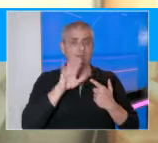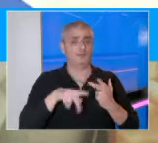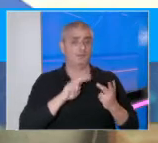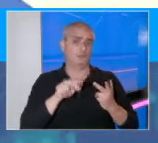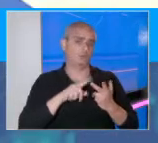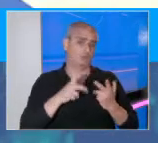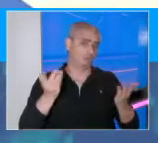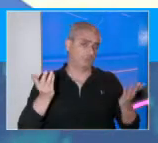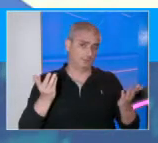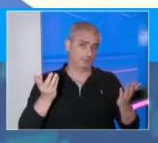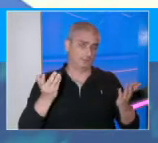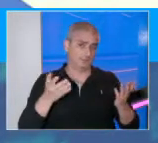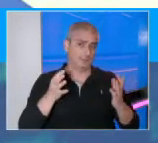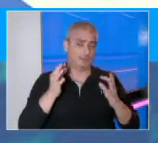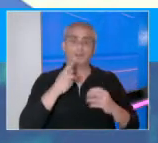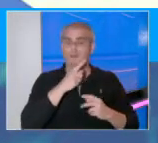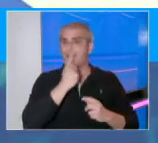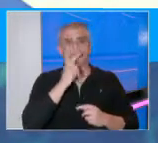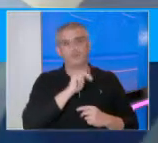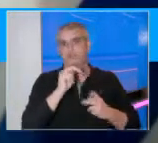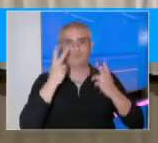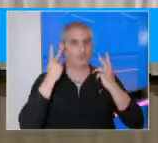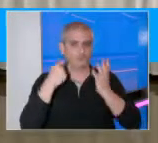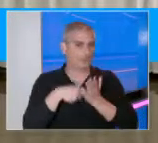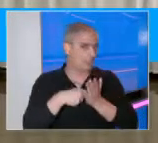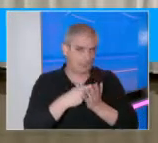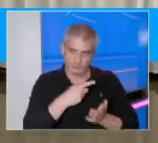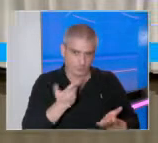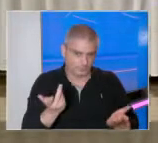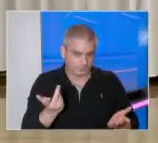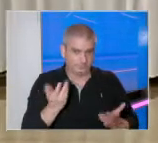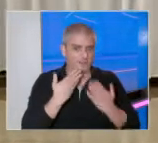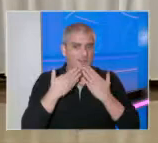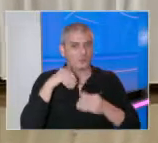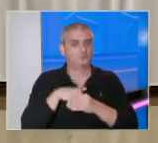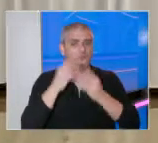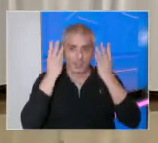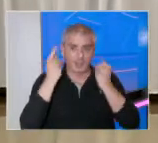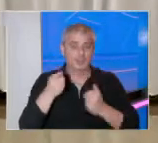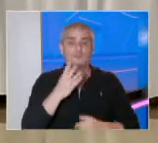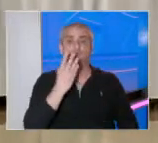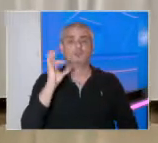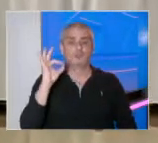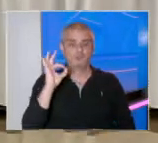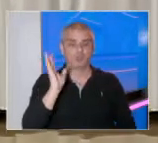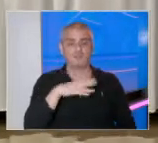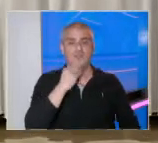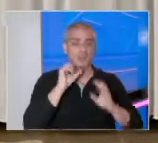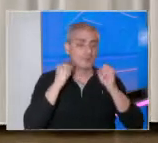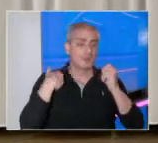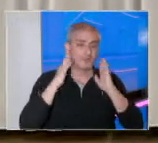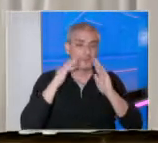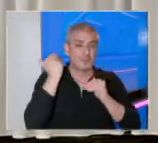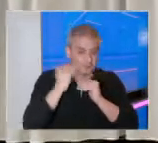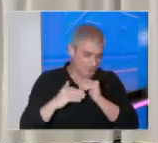בנושא הכנסות שהוא באמת אחד הנושאים החשובים ונידון היום בעשיות הפנימיות של החרדים בש"ס ויהדות התורה. אני מאמין שבסופו של